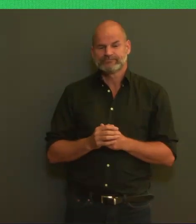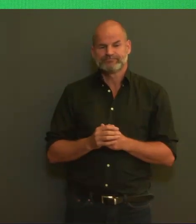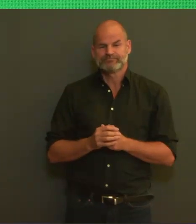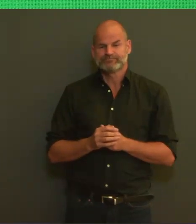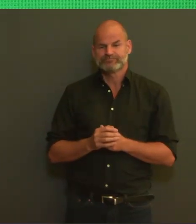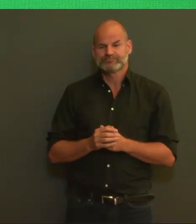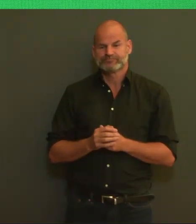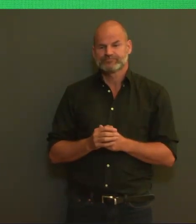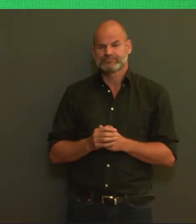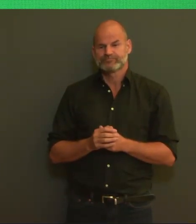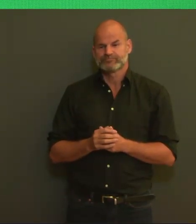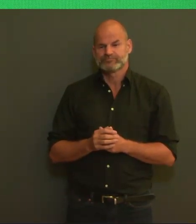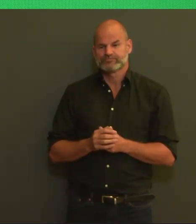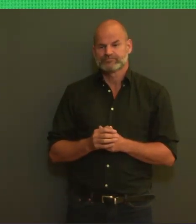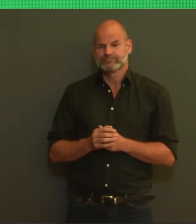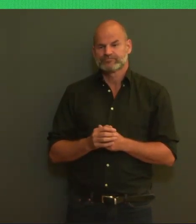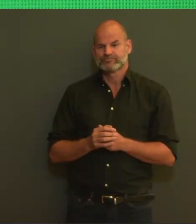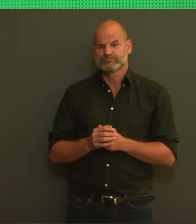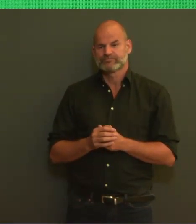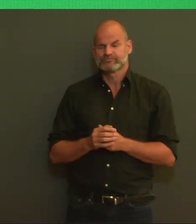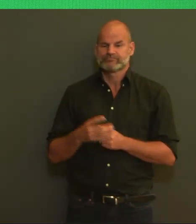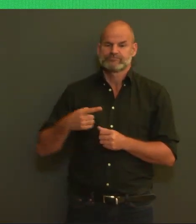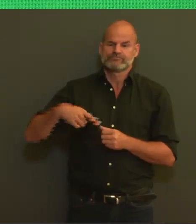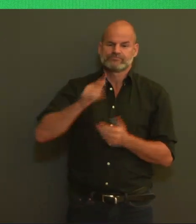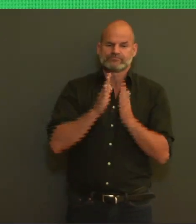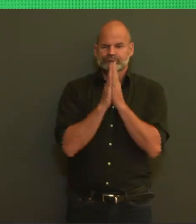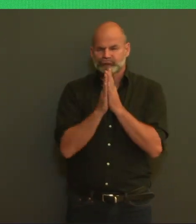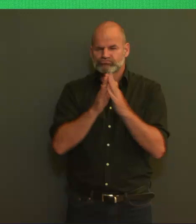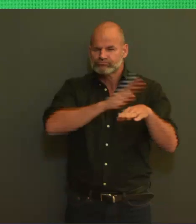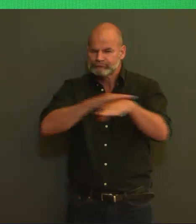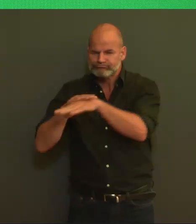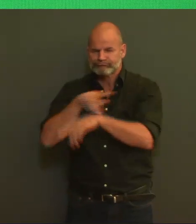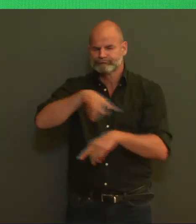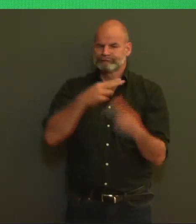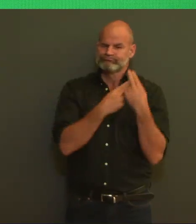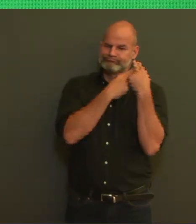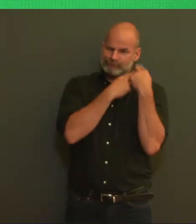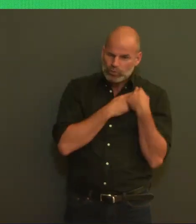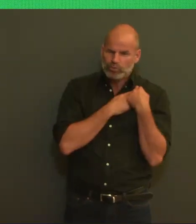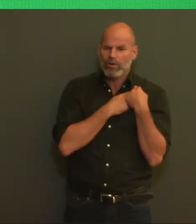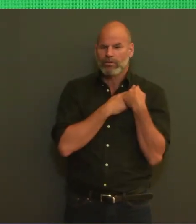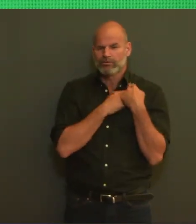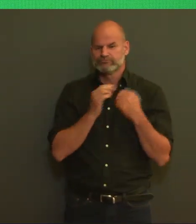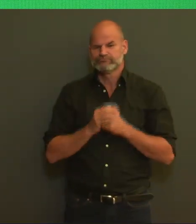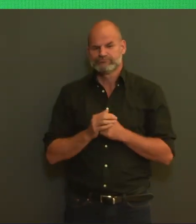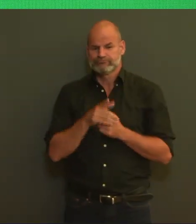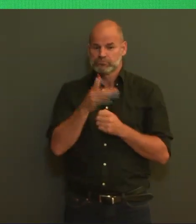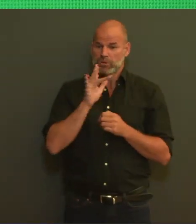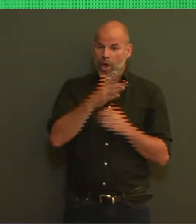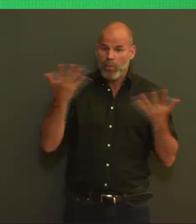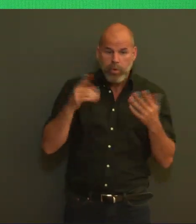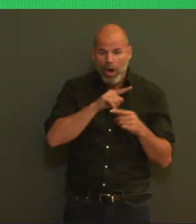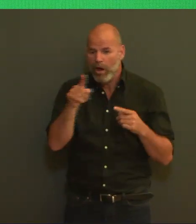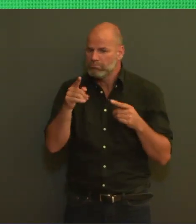We roepen iedereen dan ook op om op een verantwoorde manier, waar dan ook in het land, te genieten van het weekend. Een dagje